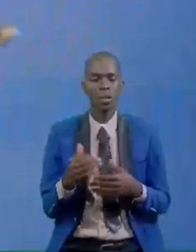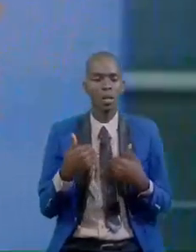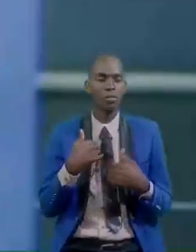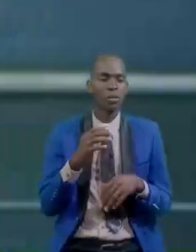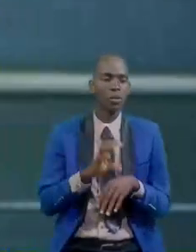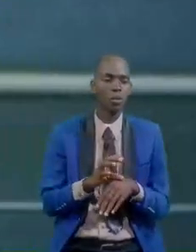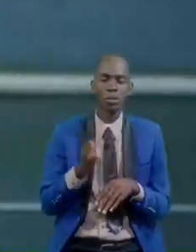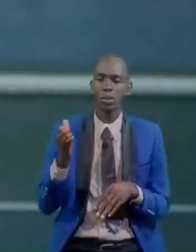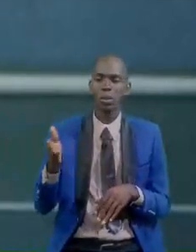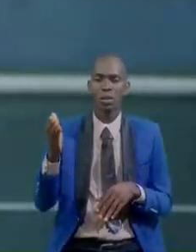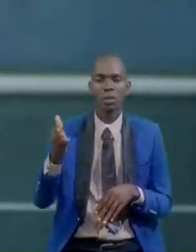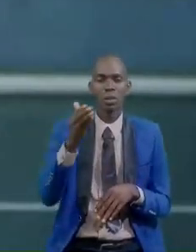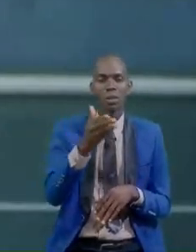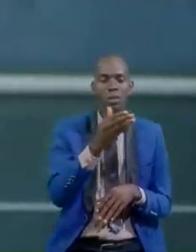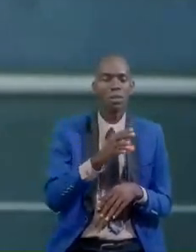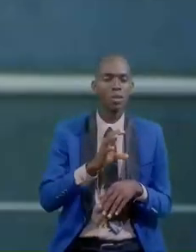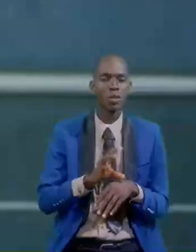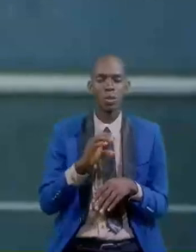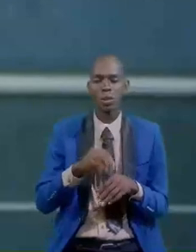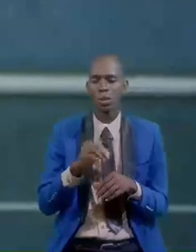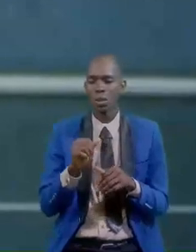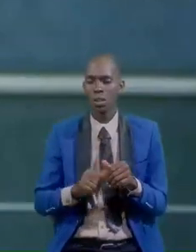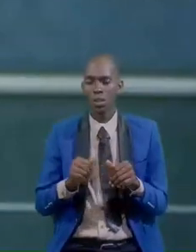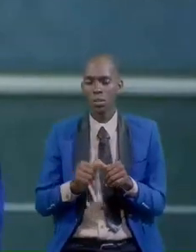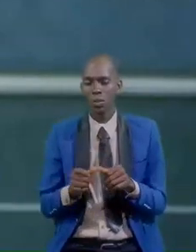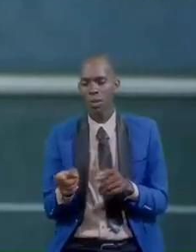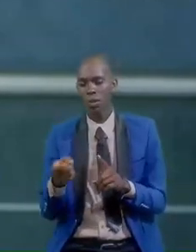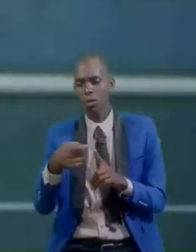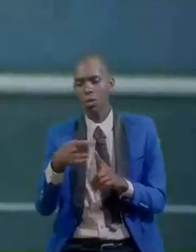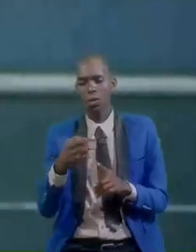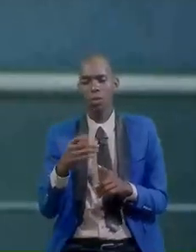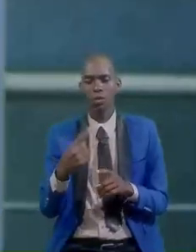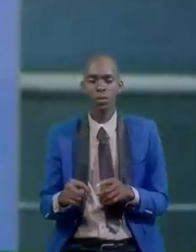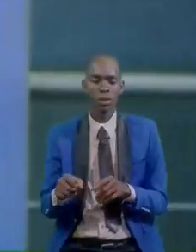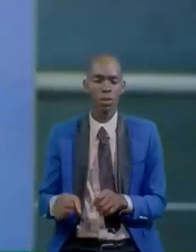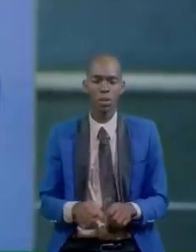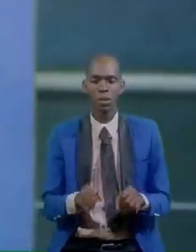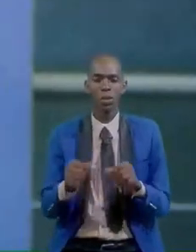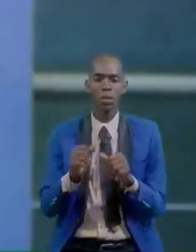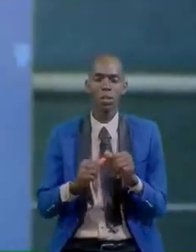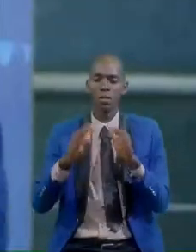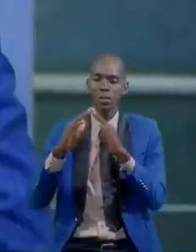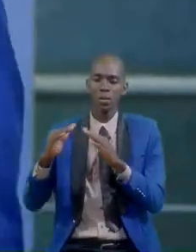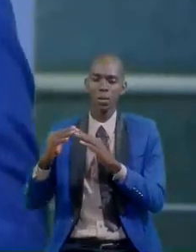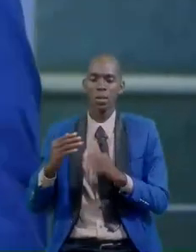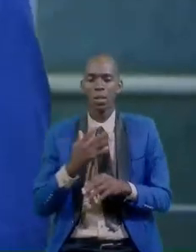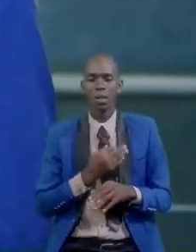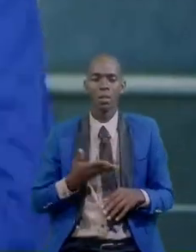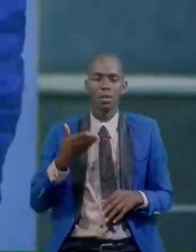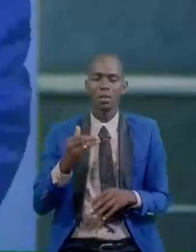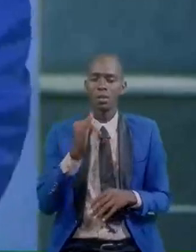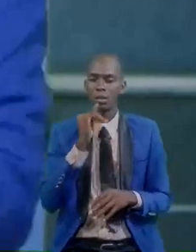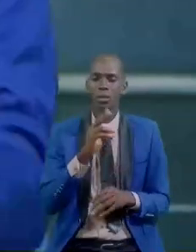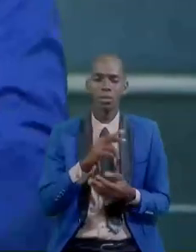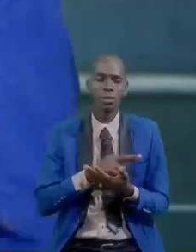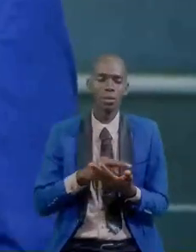église par-ci, par-là, dans tous les coins des rues et dans chaque ville. Et il n'y a pas de